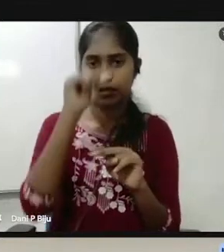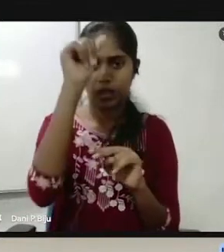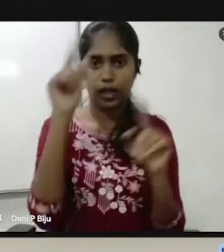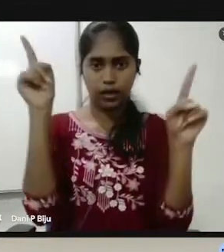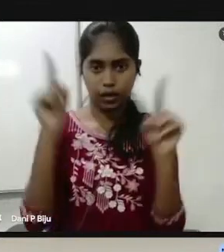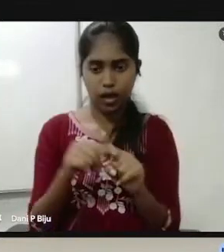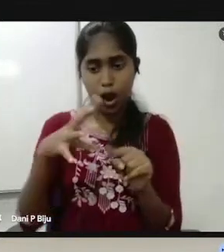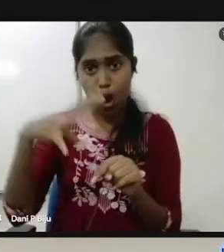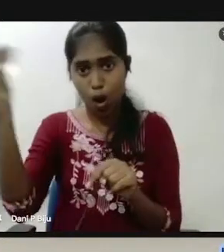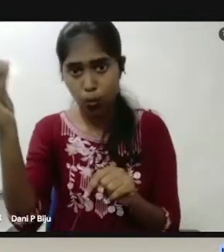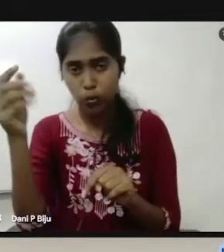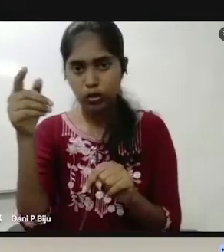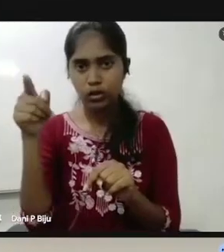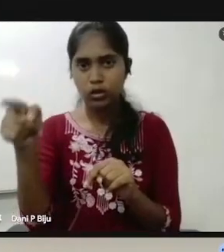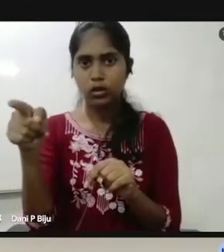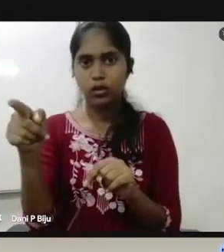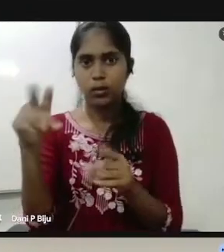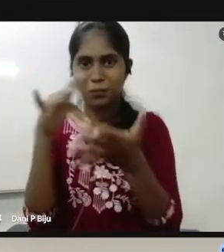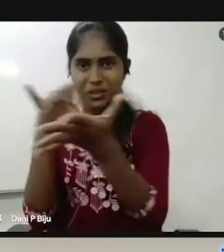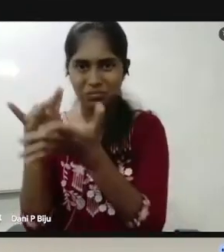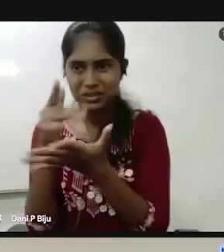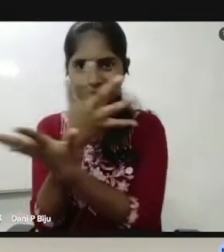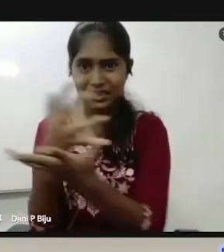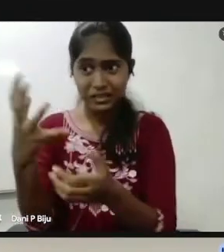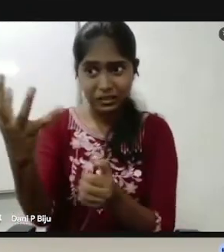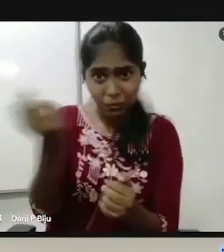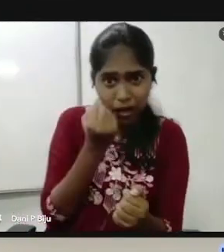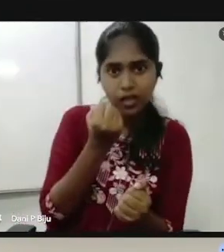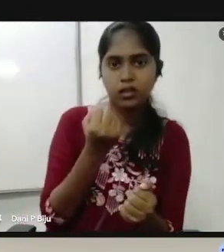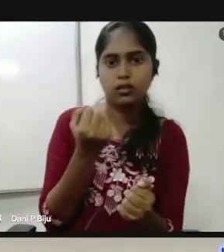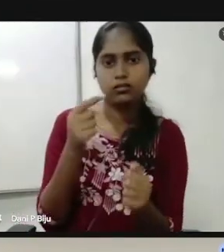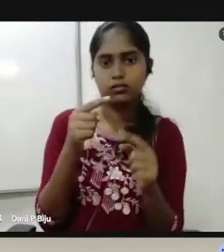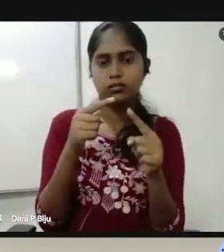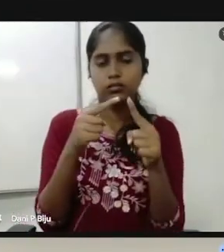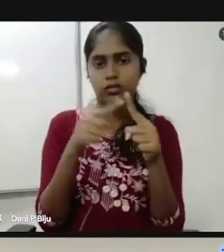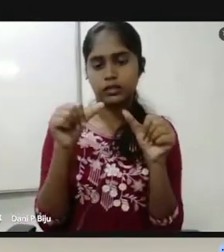ഏജൻസീസ് അത് കൊടുക്കുന്നുണ്ട്. അപ്പൊ എനിക്ക് തോന്നുന്നു അതിന്റെ ഇമ്പോർട്ട് ടാക്സും ഒക്കെ വെച്ചിട്ടായിരിക്കും അവർ. അപ്പൊ സോ ഇറ്റ് ഡിപ്പെൻഡ്സ്,